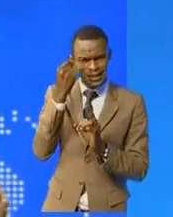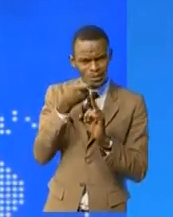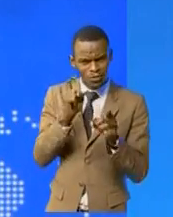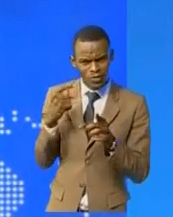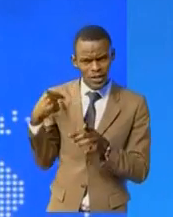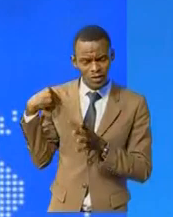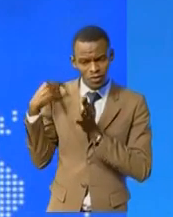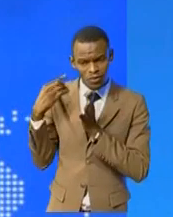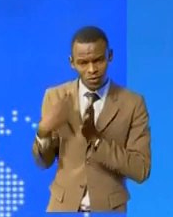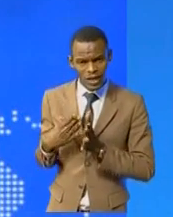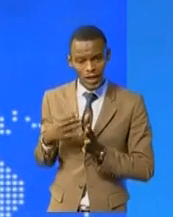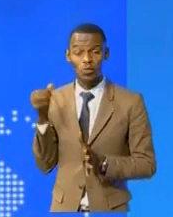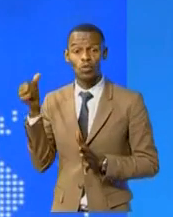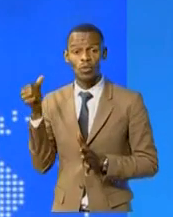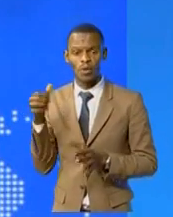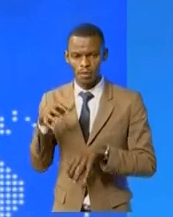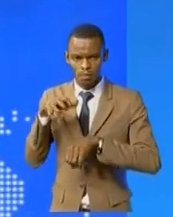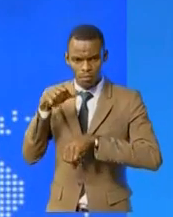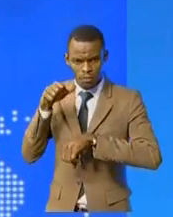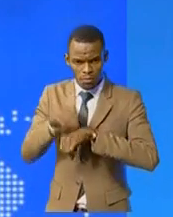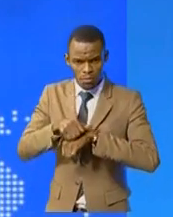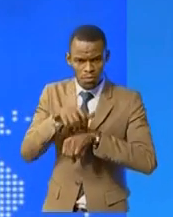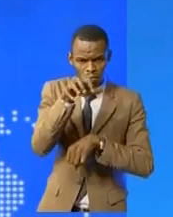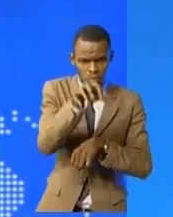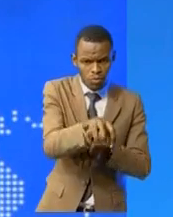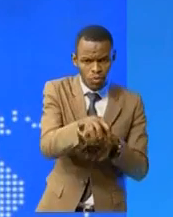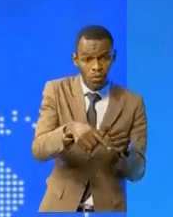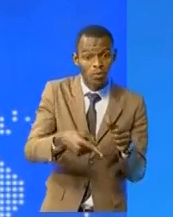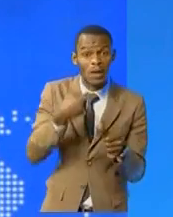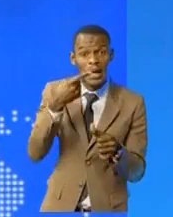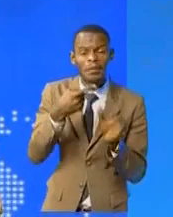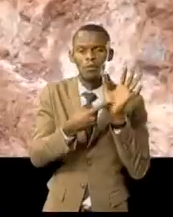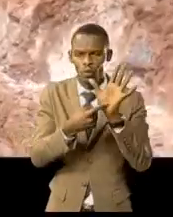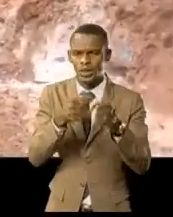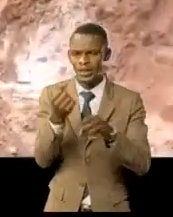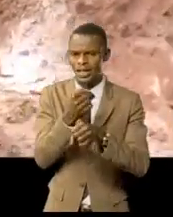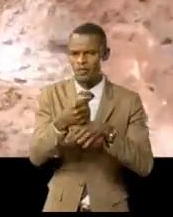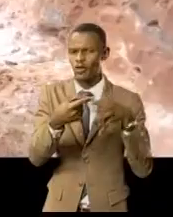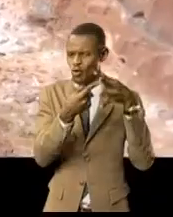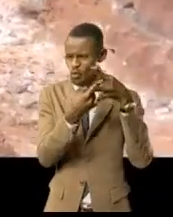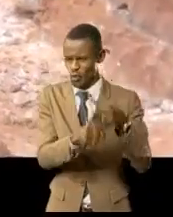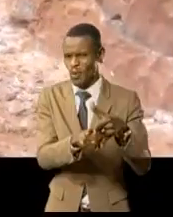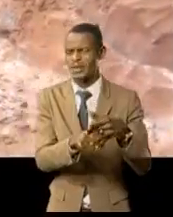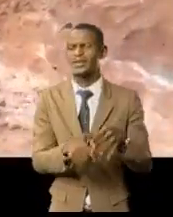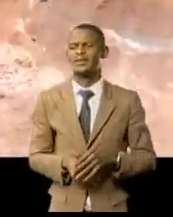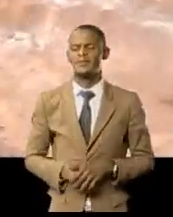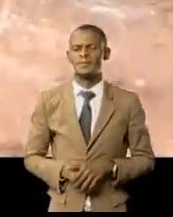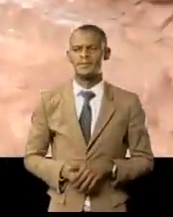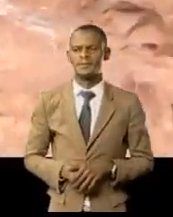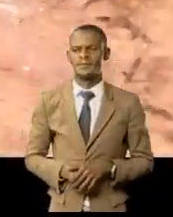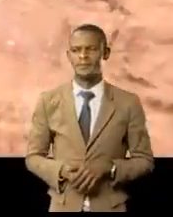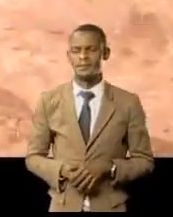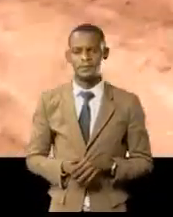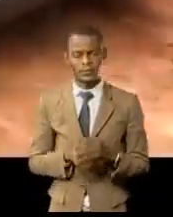pierre de construction et a donné à l'occasion même le coup d'envoi de travaux. Il a un contrat de résultat avec la population